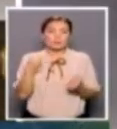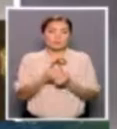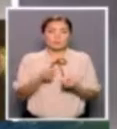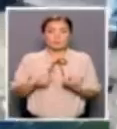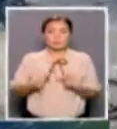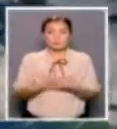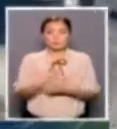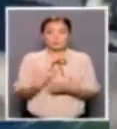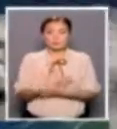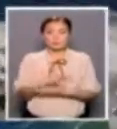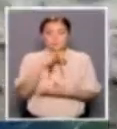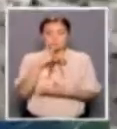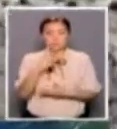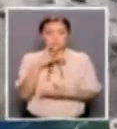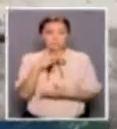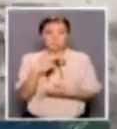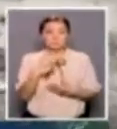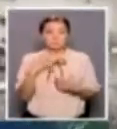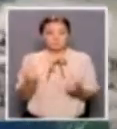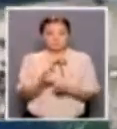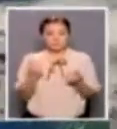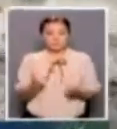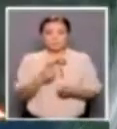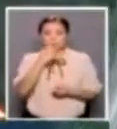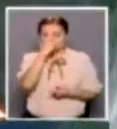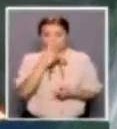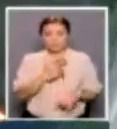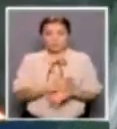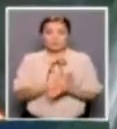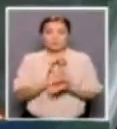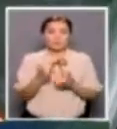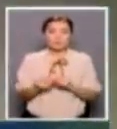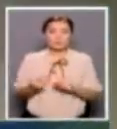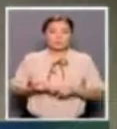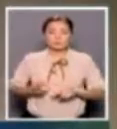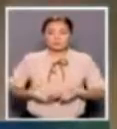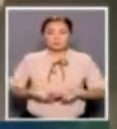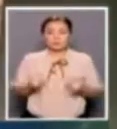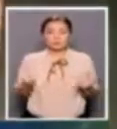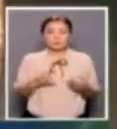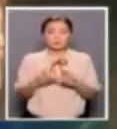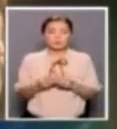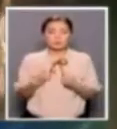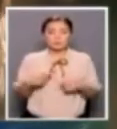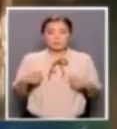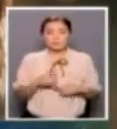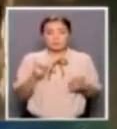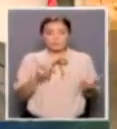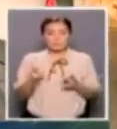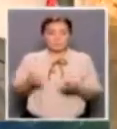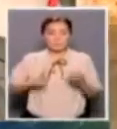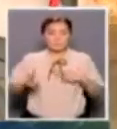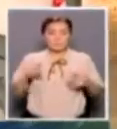қатысты ақпаратқа да қоғам селт етпейді, өйткені ет үйренген. Өкініштісі осы. Десе де талайлардың тағдыры